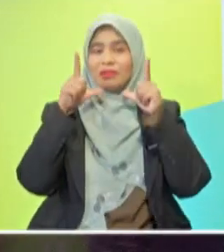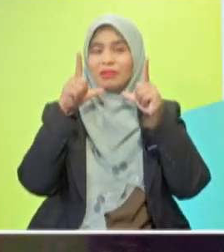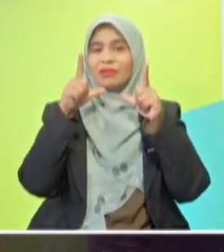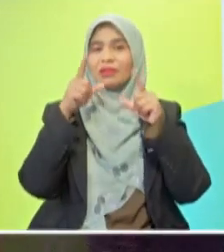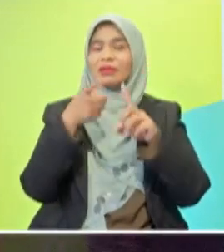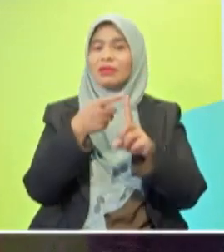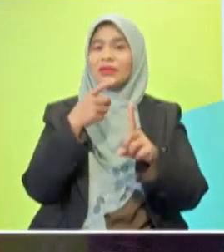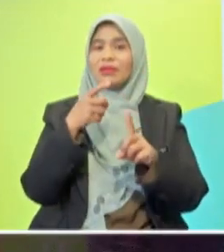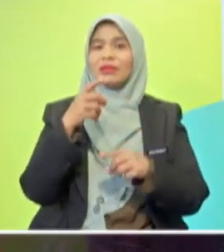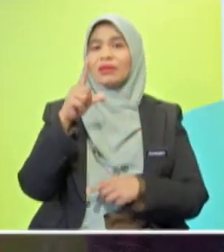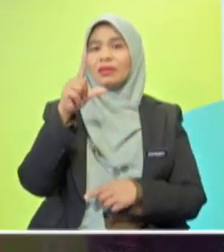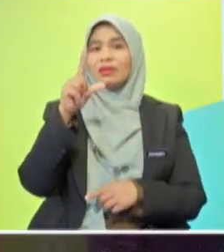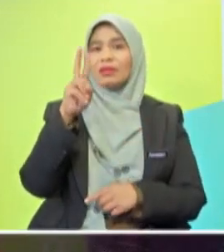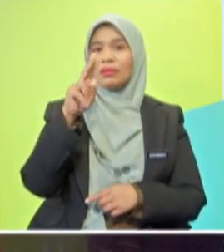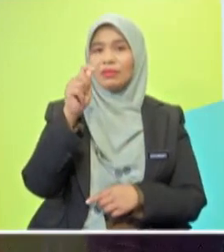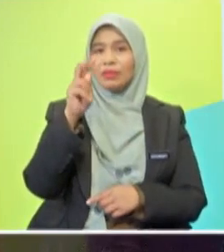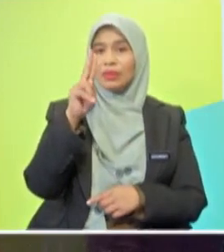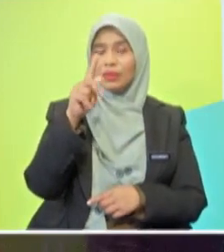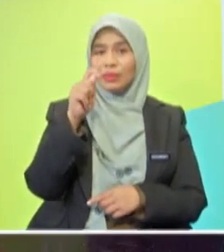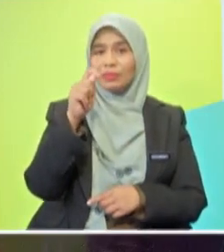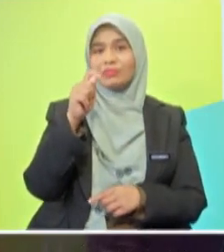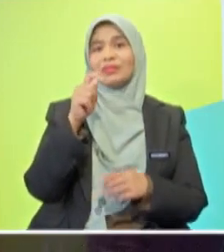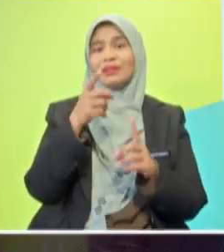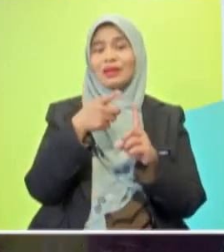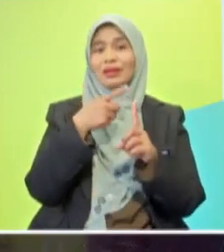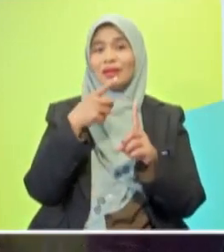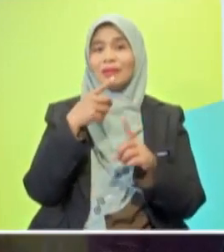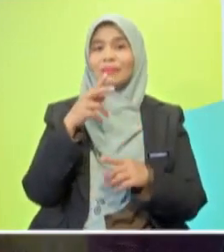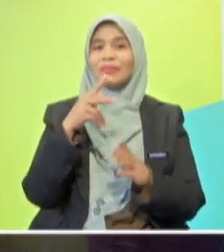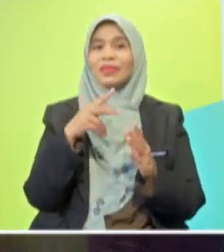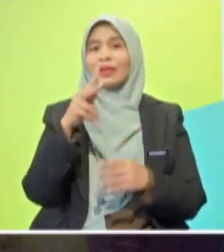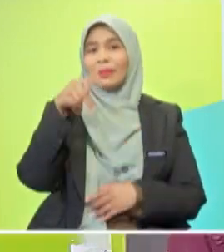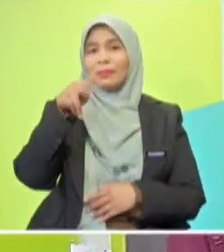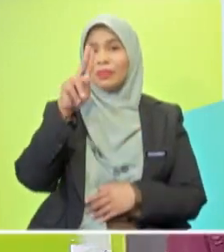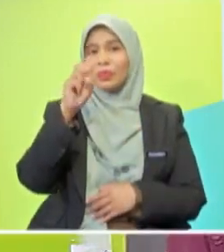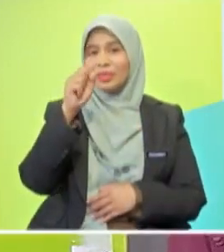lutut hingga daripada pusat. Okey, maaf Ustazah, daripada